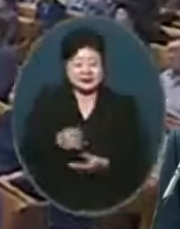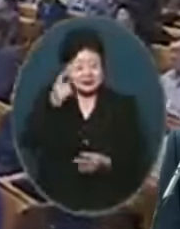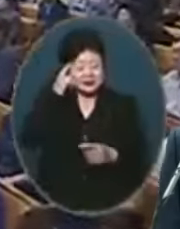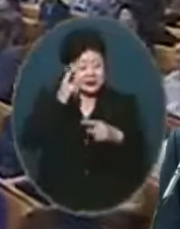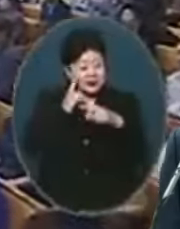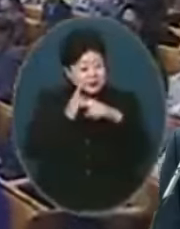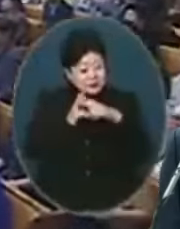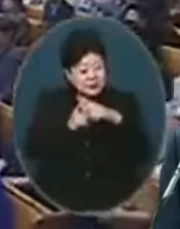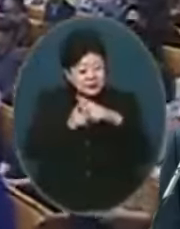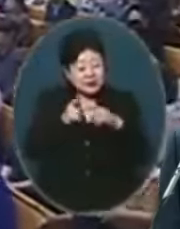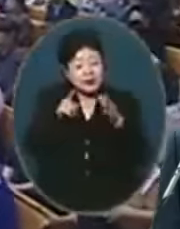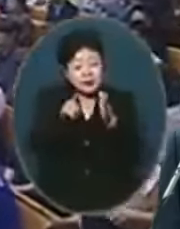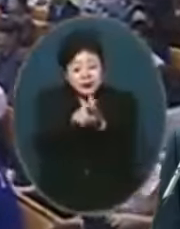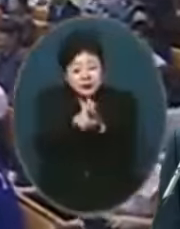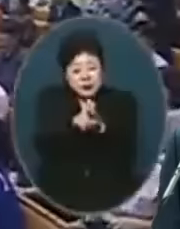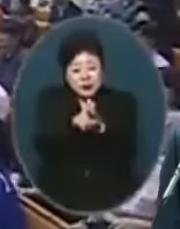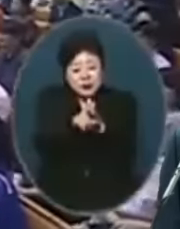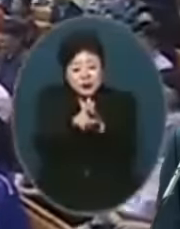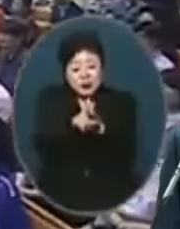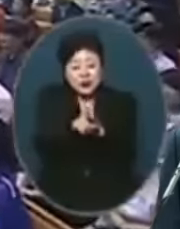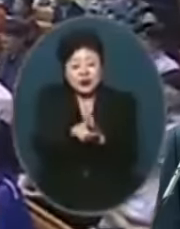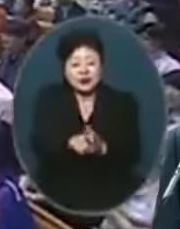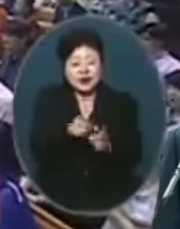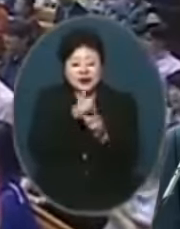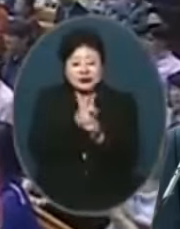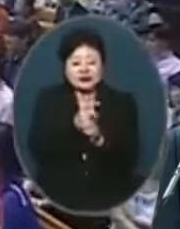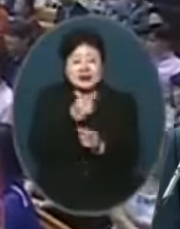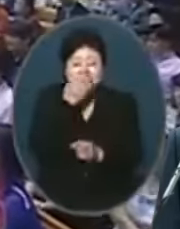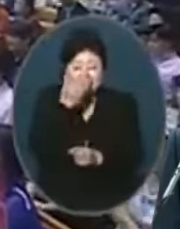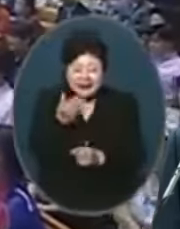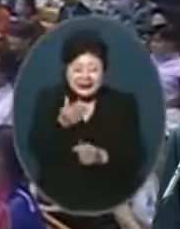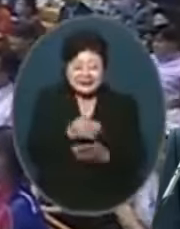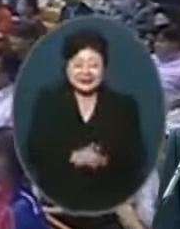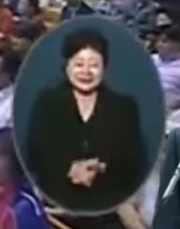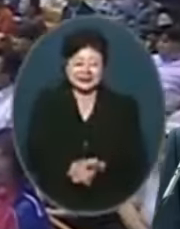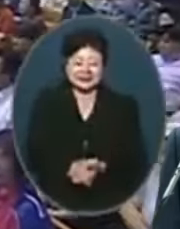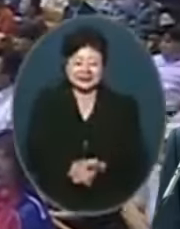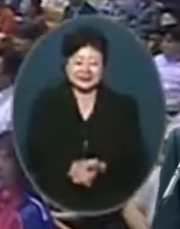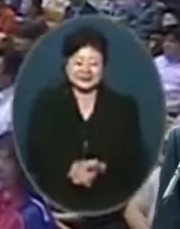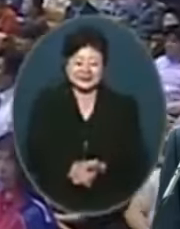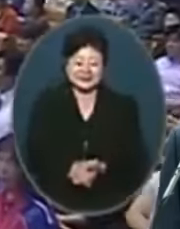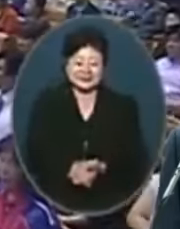긍정적으로 믿음으로 승리를 할 수 있는 것입니다.